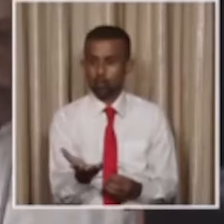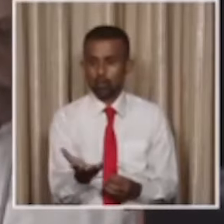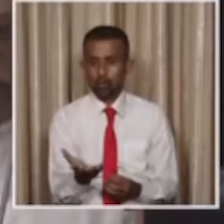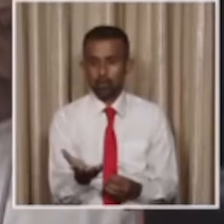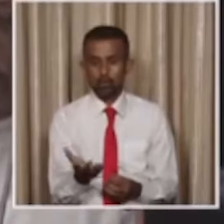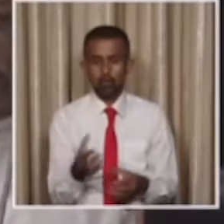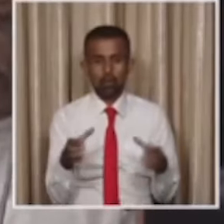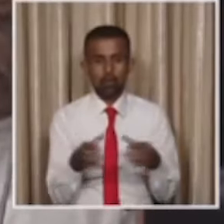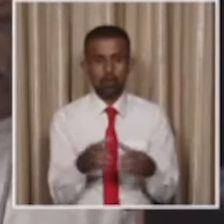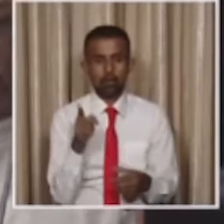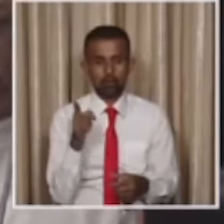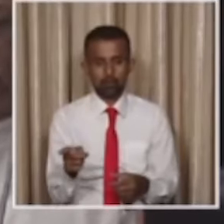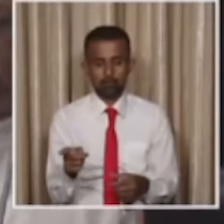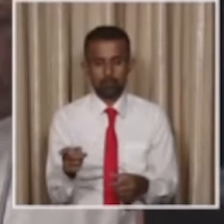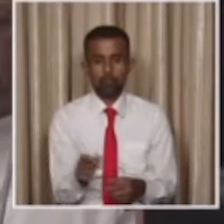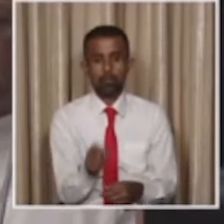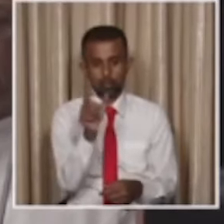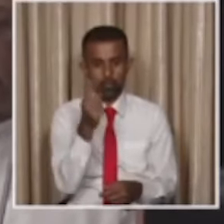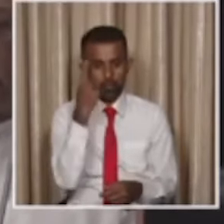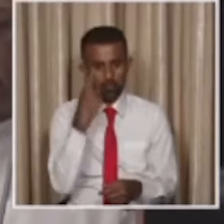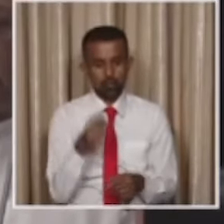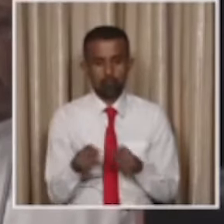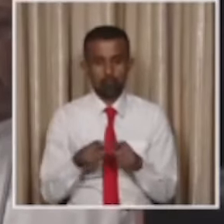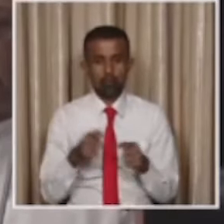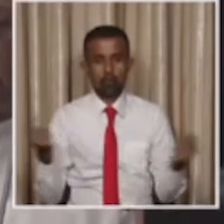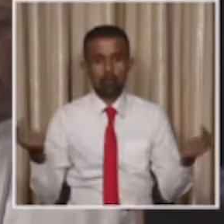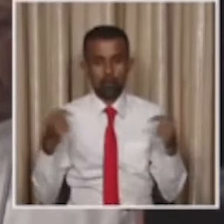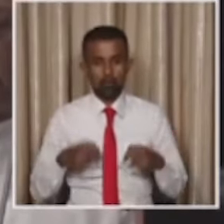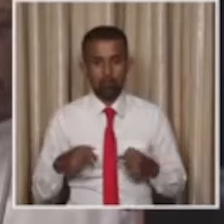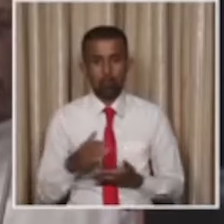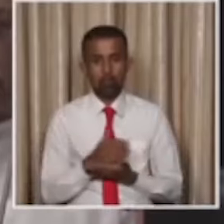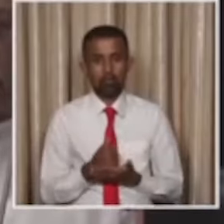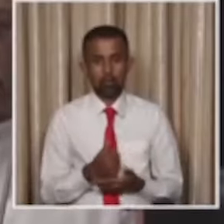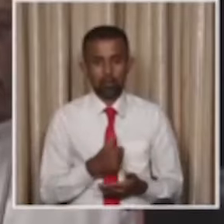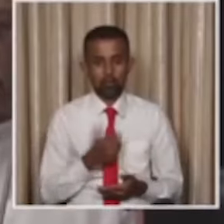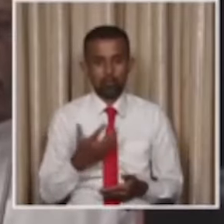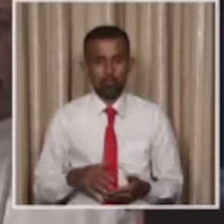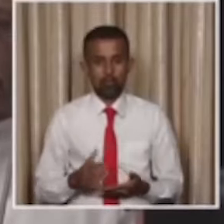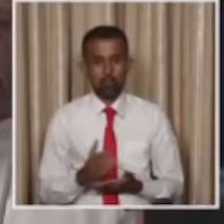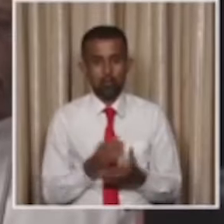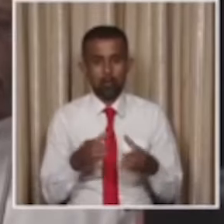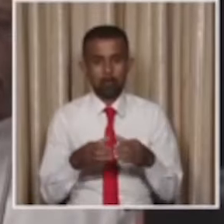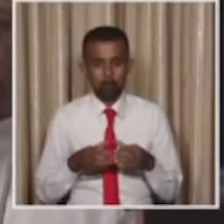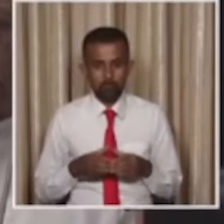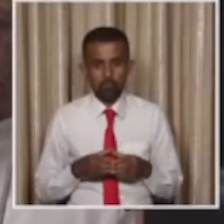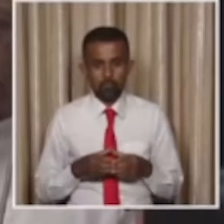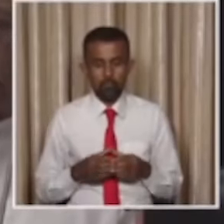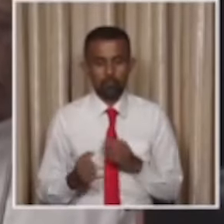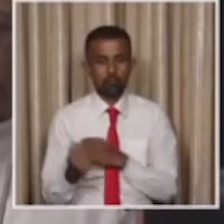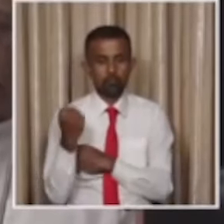ඒ කණ්ඩායමට. ඒ ඔබතුමත් දන්න ඒ අනුව තමයි රැස් වෙලා අපි ඔක්කොම එකඟුණා. හැම පක්ෂෙන්ම මේ බලේ එන්නේ